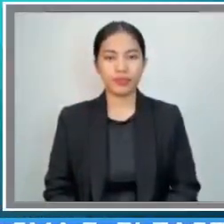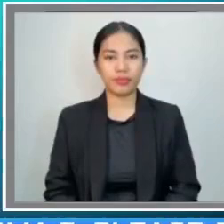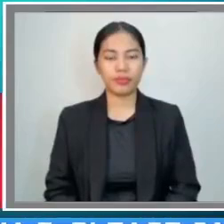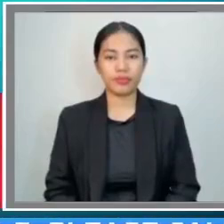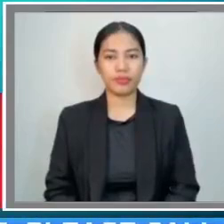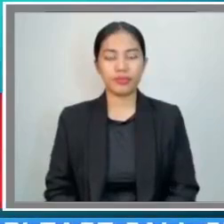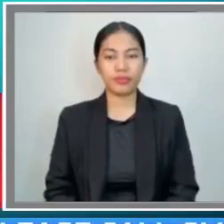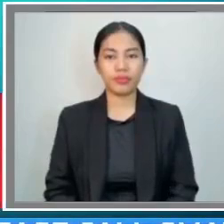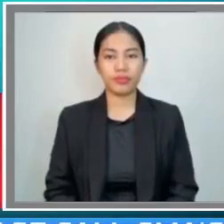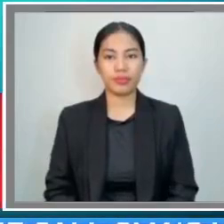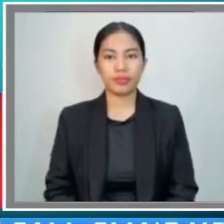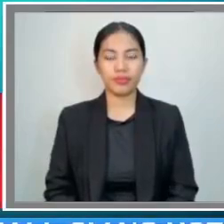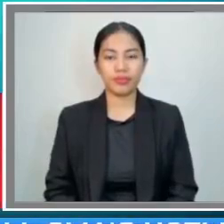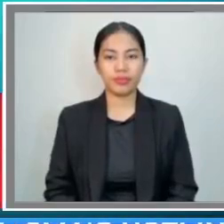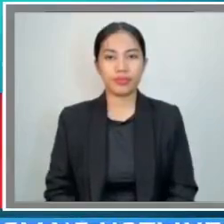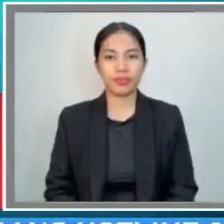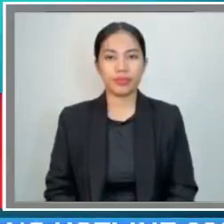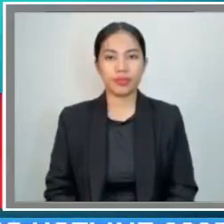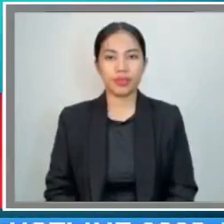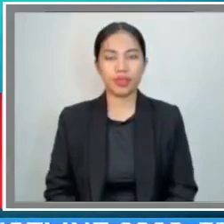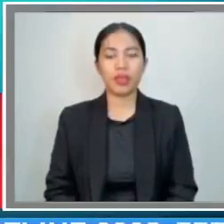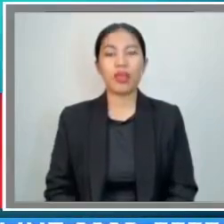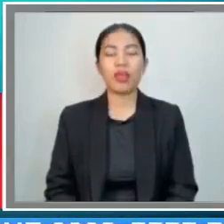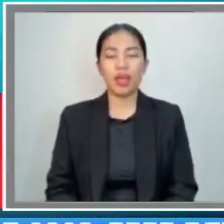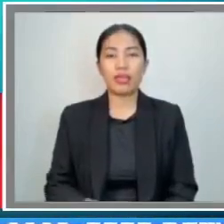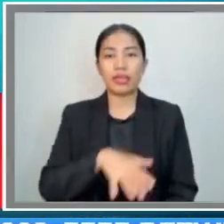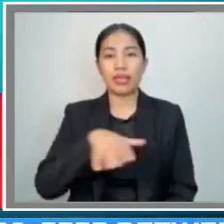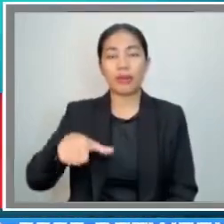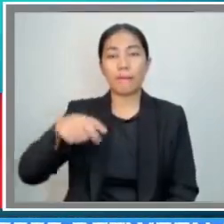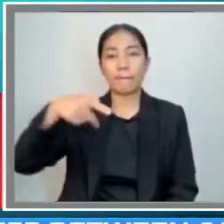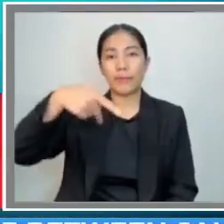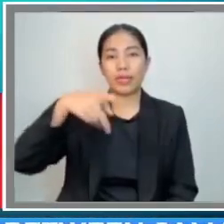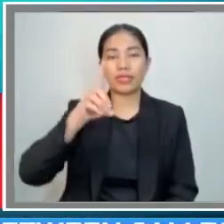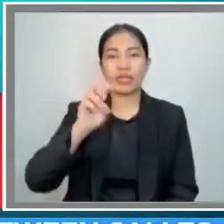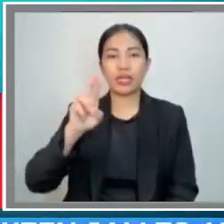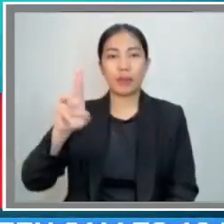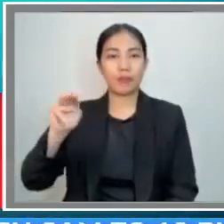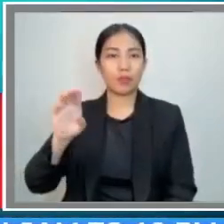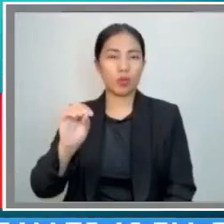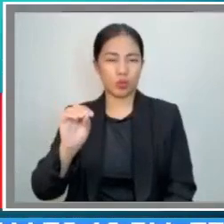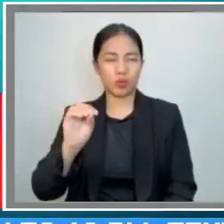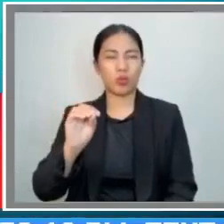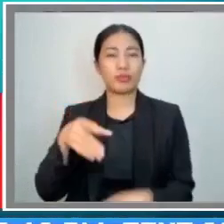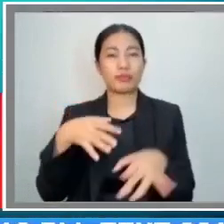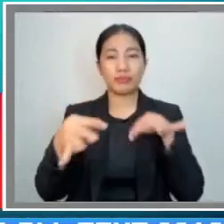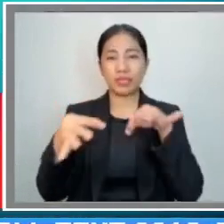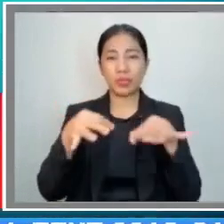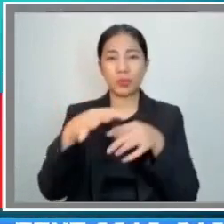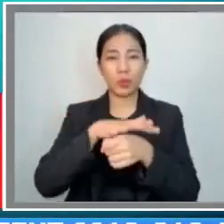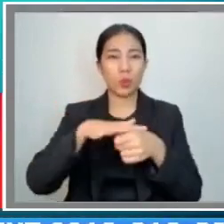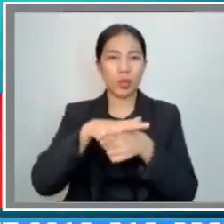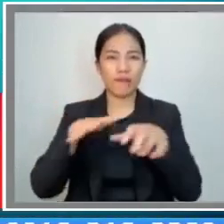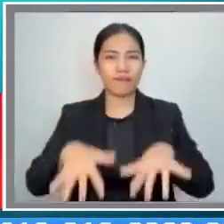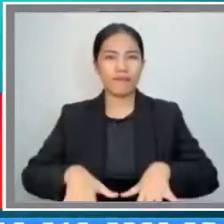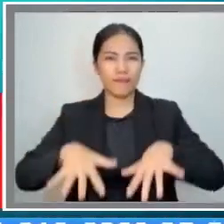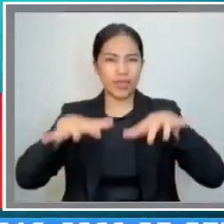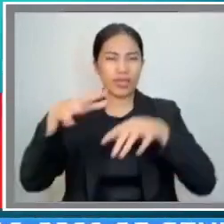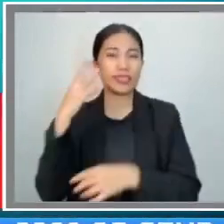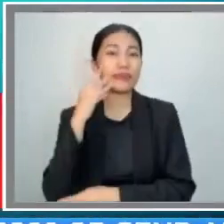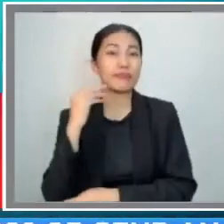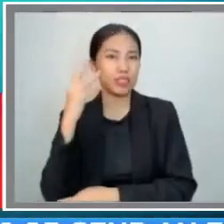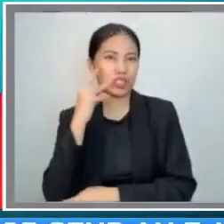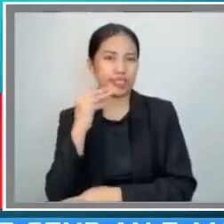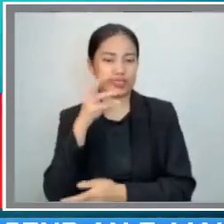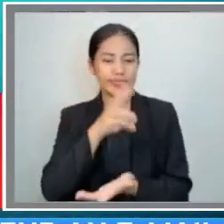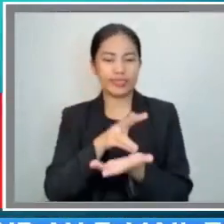Sabi naman po ng Cagayan PDRRMO, local flooding ang naranasan sa ilang bahagi ng Bagaw at Gataran. Nasa below